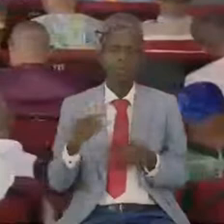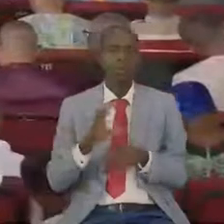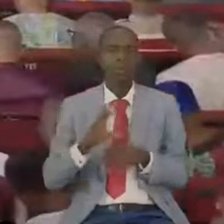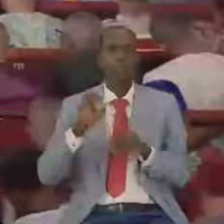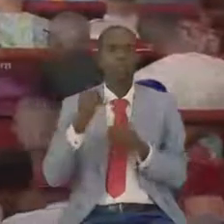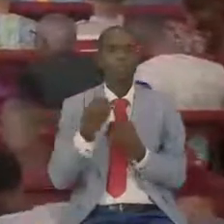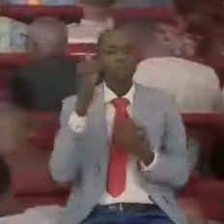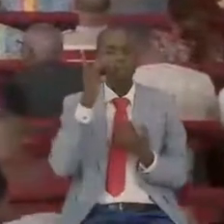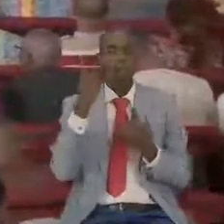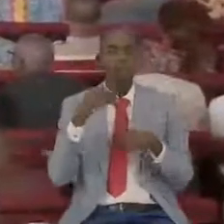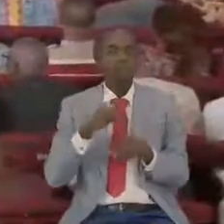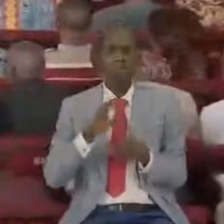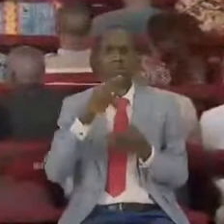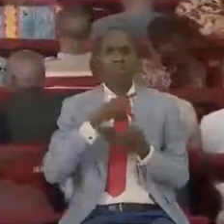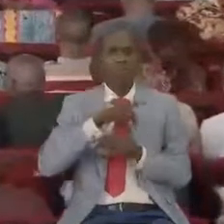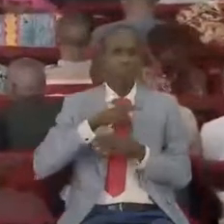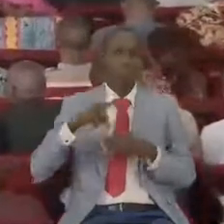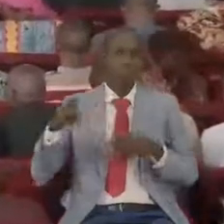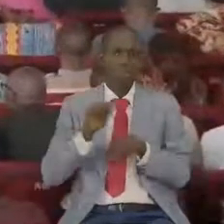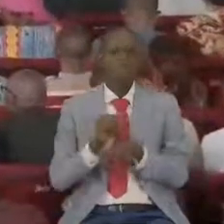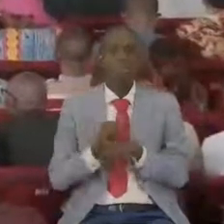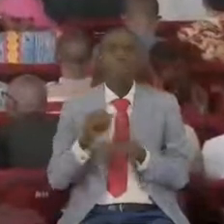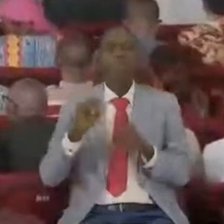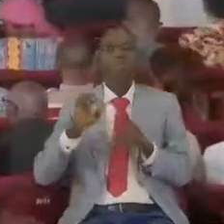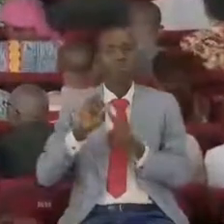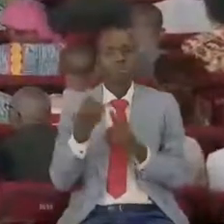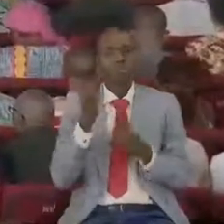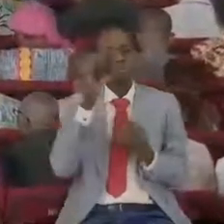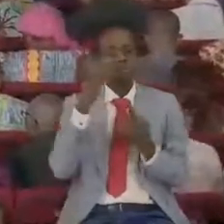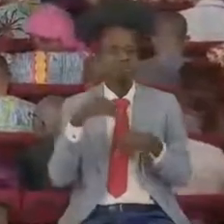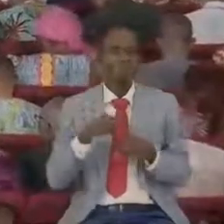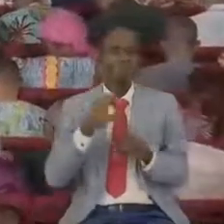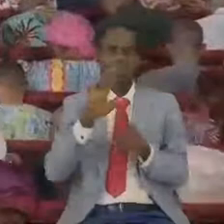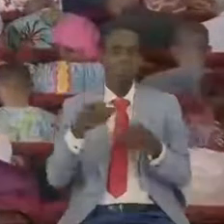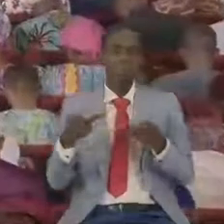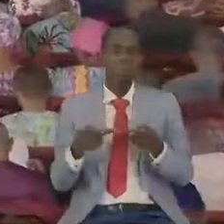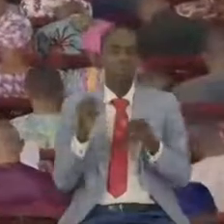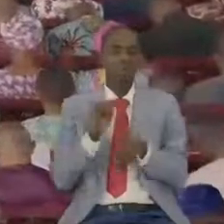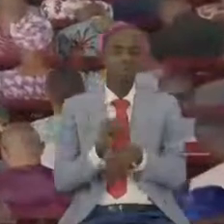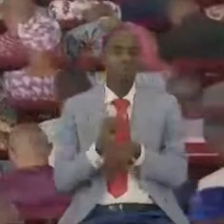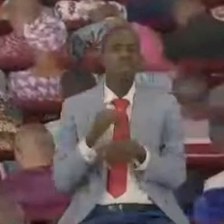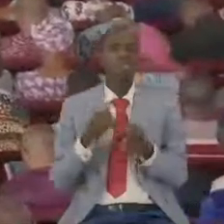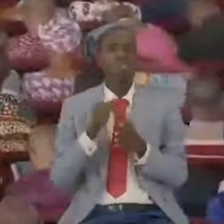dans votre profession. Dans vos bureaux, des situations viendront.